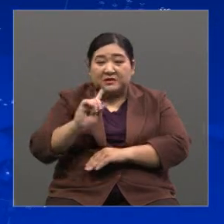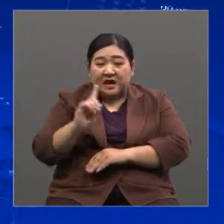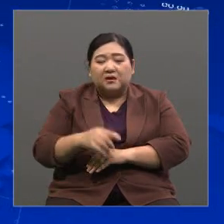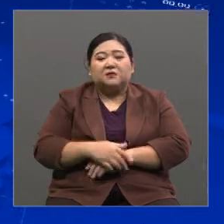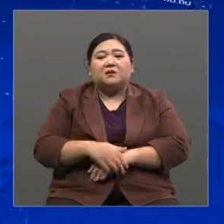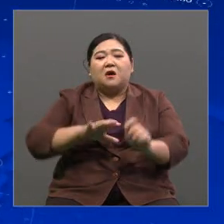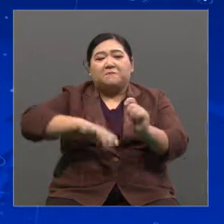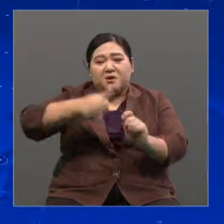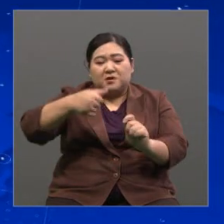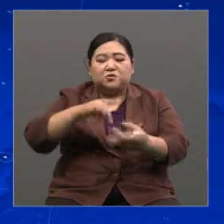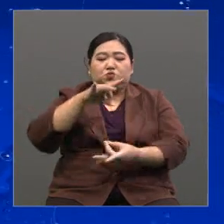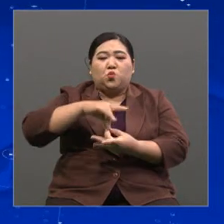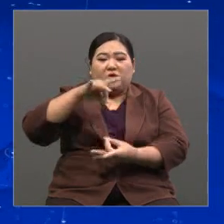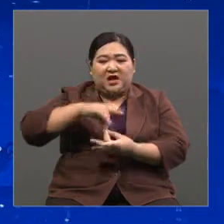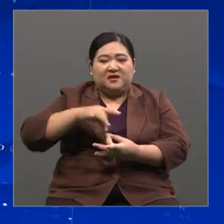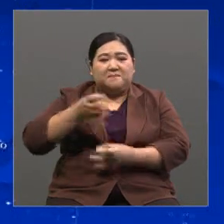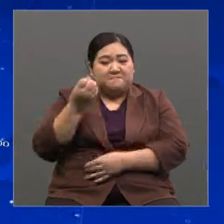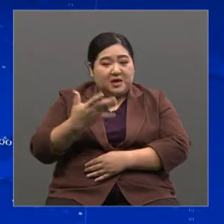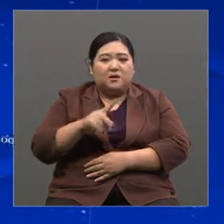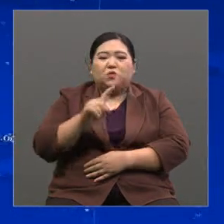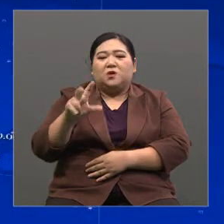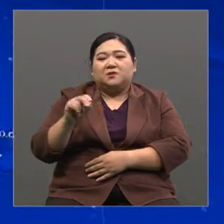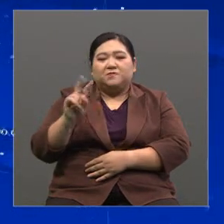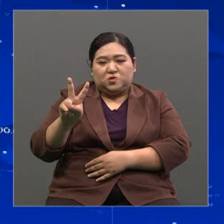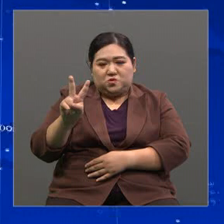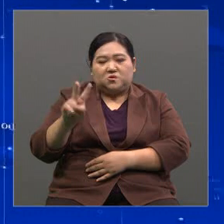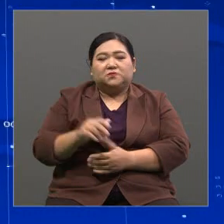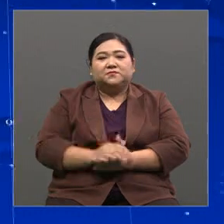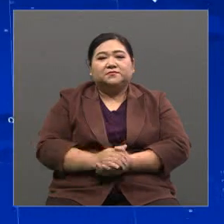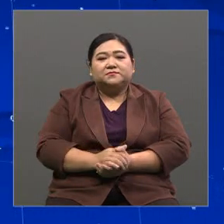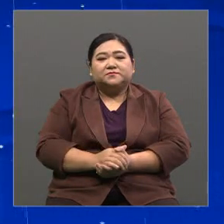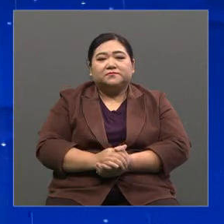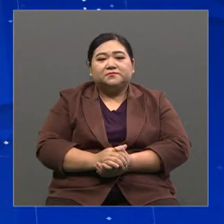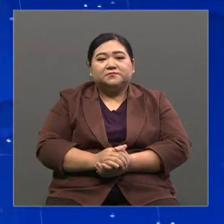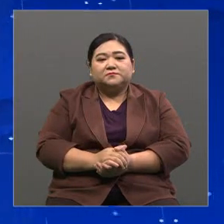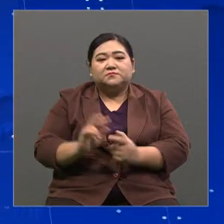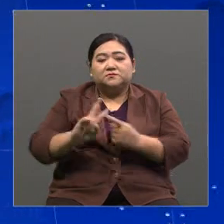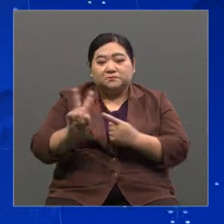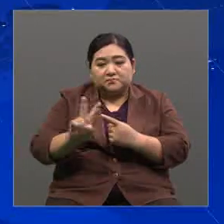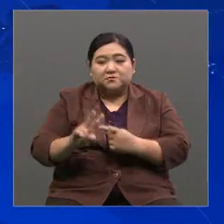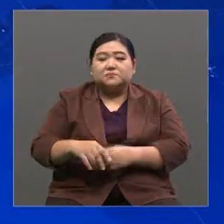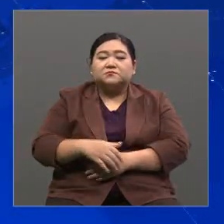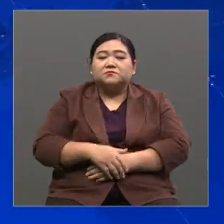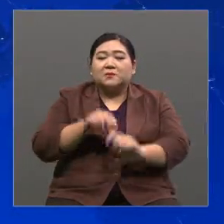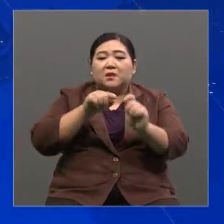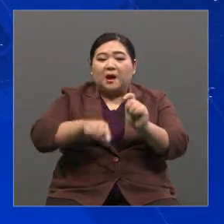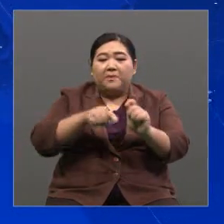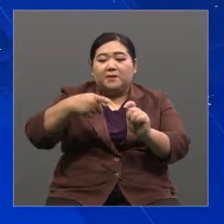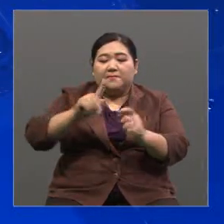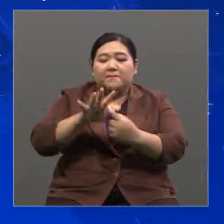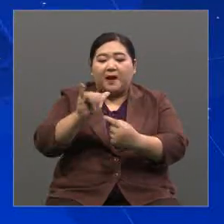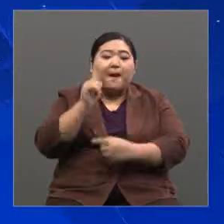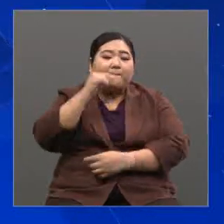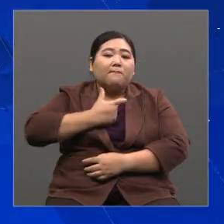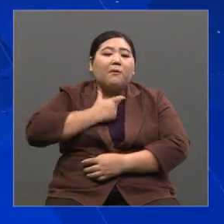ีอำเภอเมจัหวสุขภาไยมีอยู่ที่ 132 ไมโครกรัต่ลบาเมตรรองลงมาคอตำบเวียงใต้ อำเภอปายจัหวด